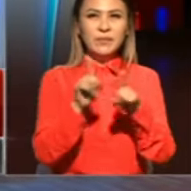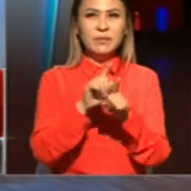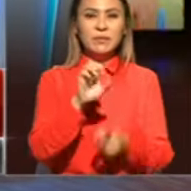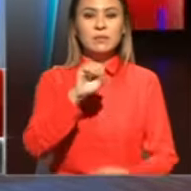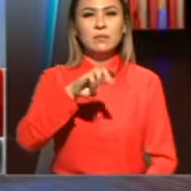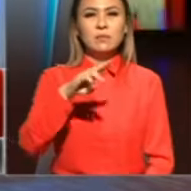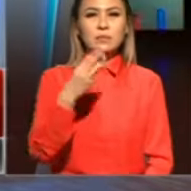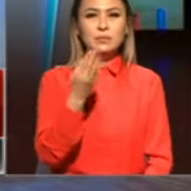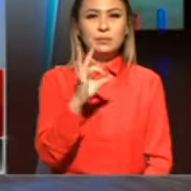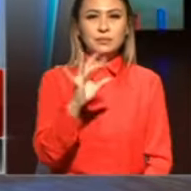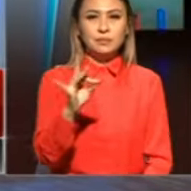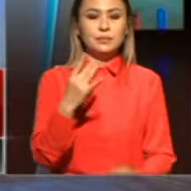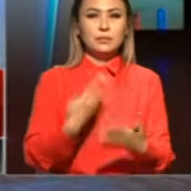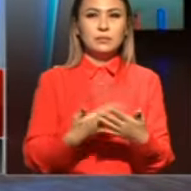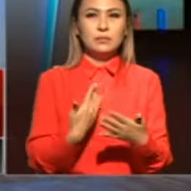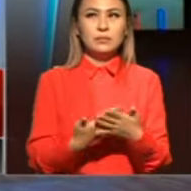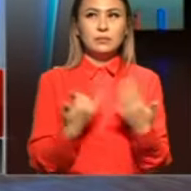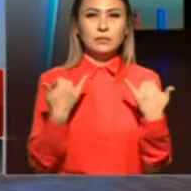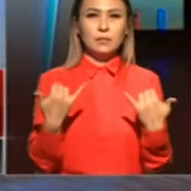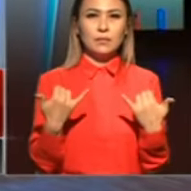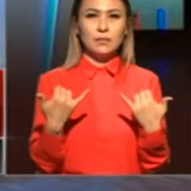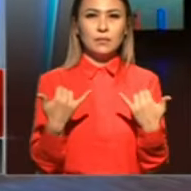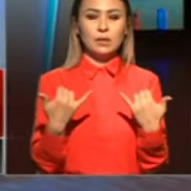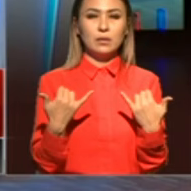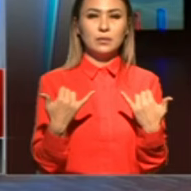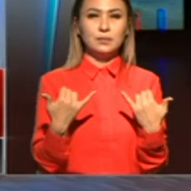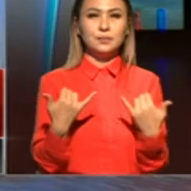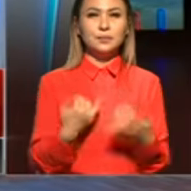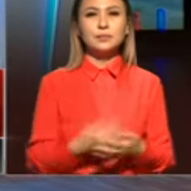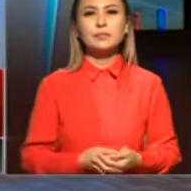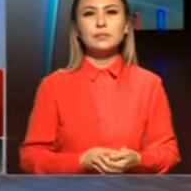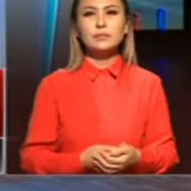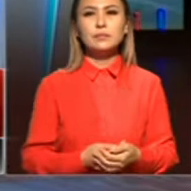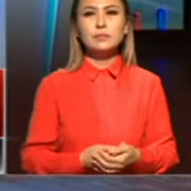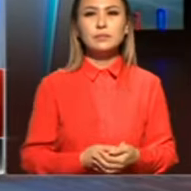нәрсені қысқарту керек. Офшор деген, мысал үшін, қазір офшор деген бұлайдан нәрсе де, мысал үшін,